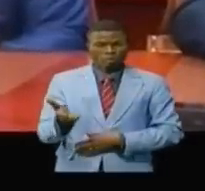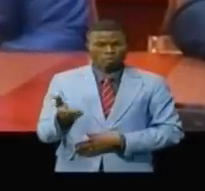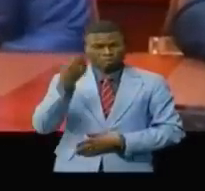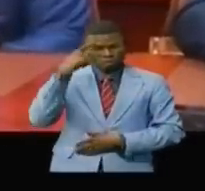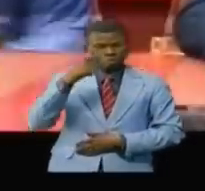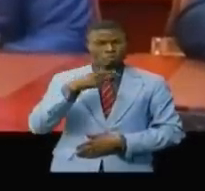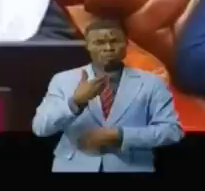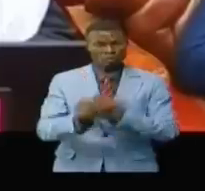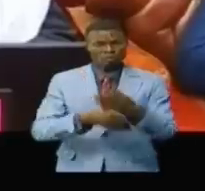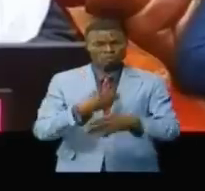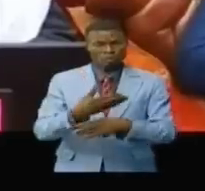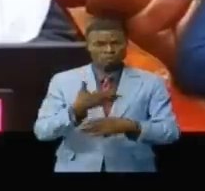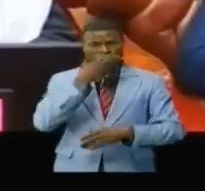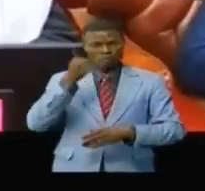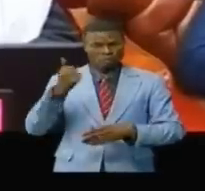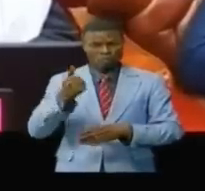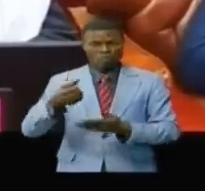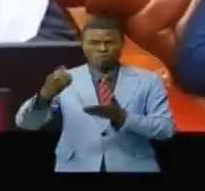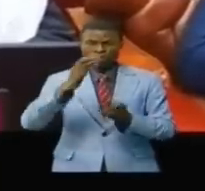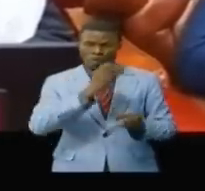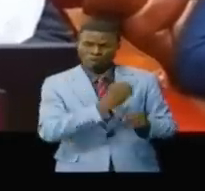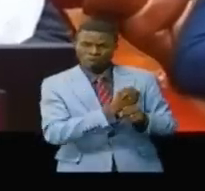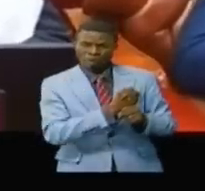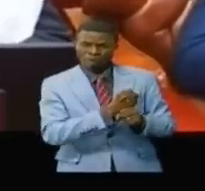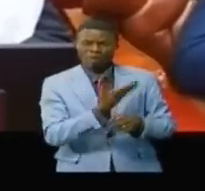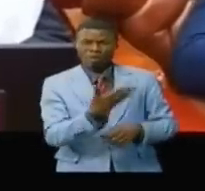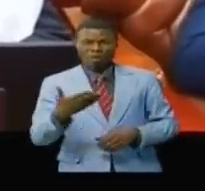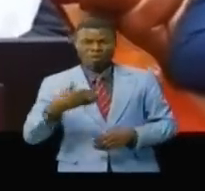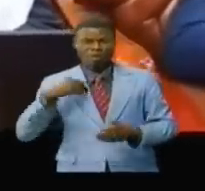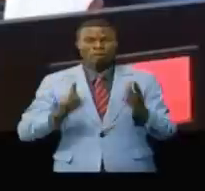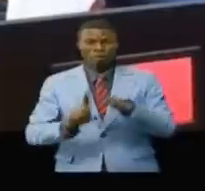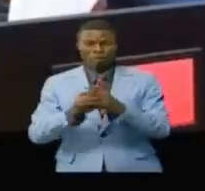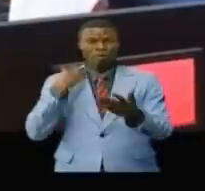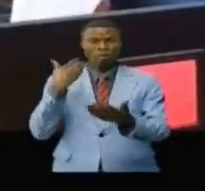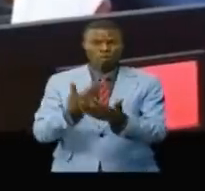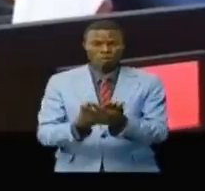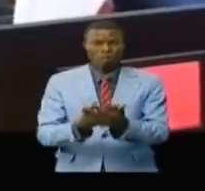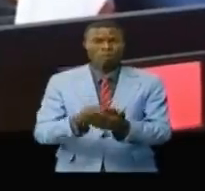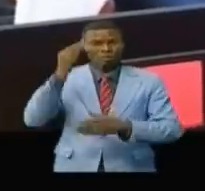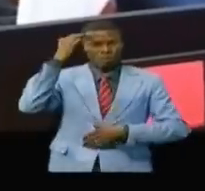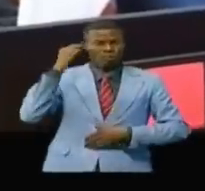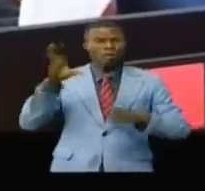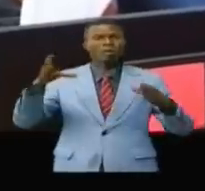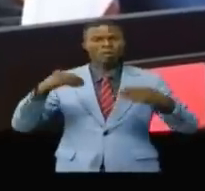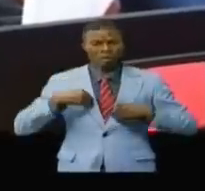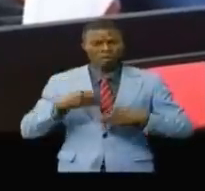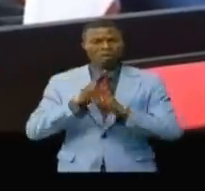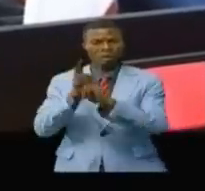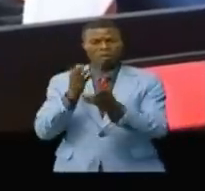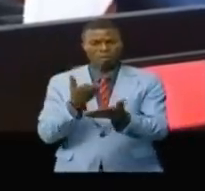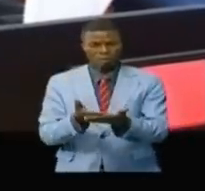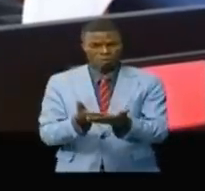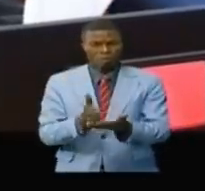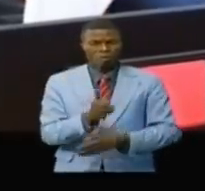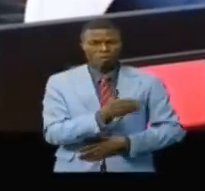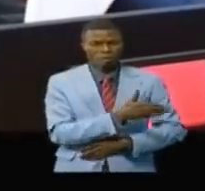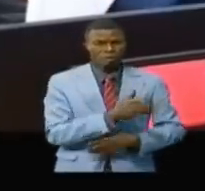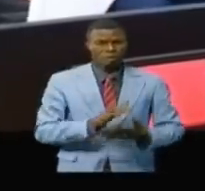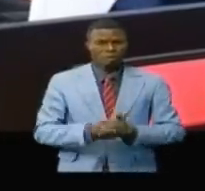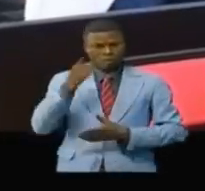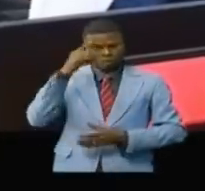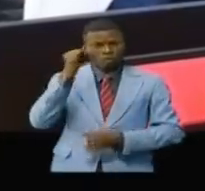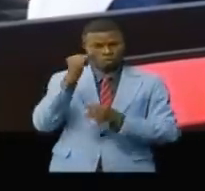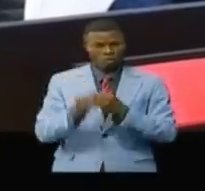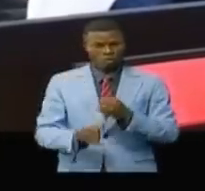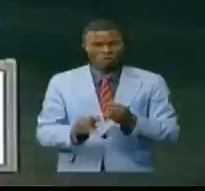pour assurer un meilleur stockage de ces produits de leur arrivée. Le Conseil a aussi pris acte de ce rapport. Pour